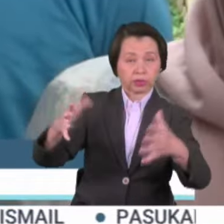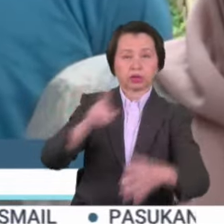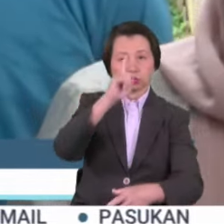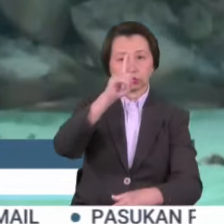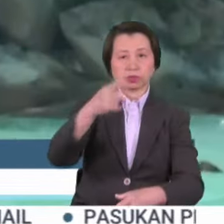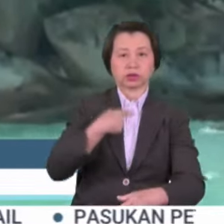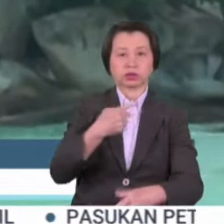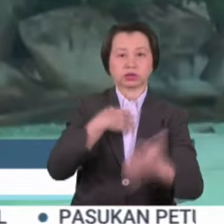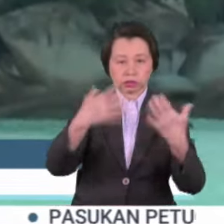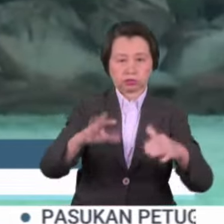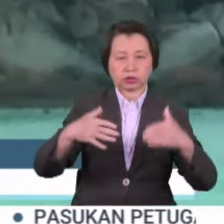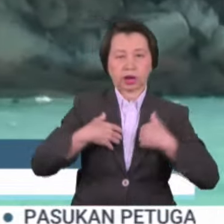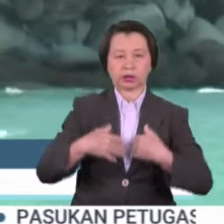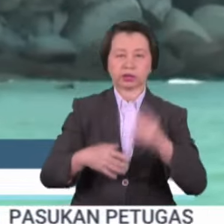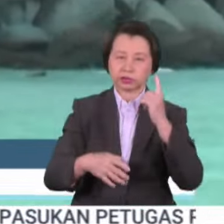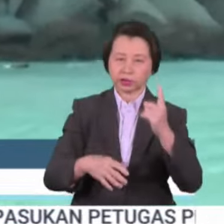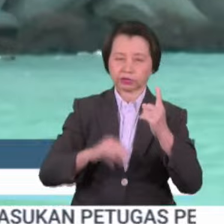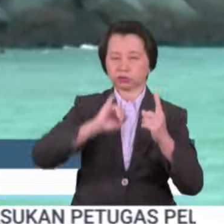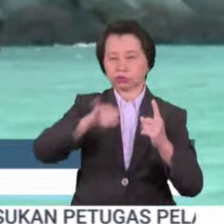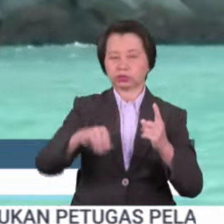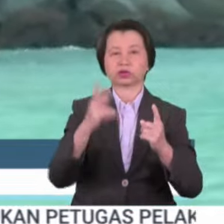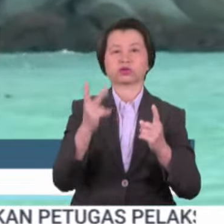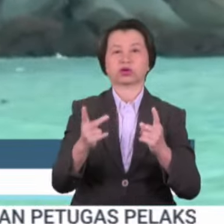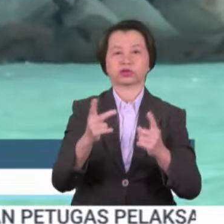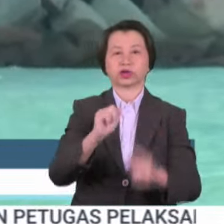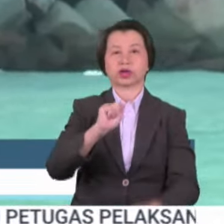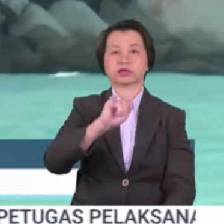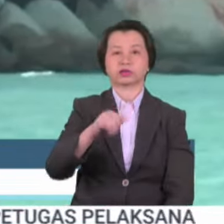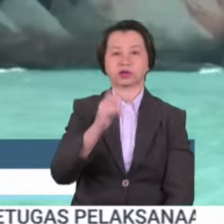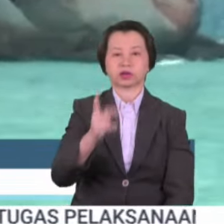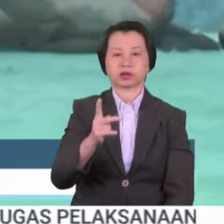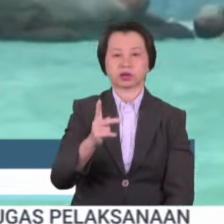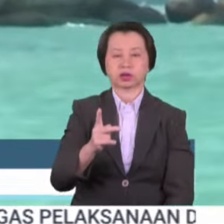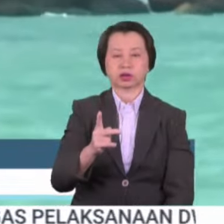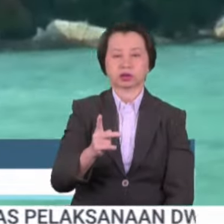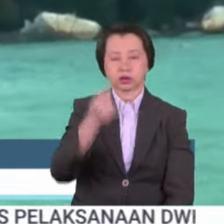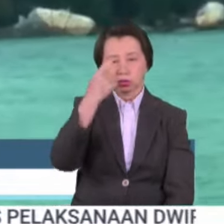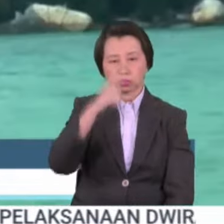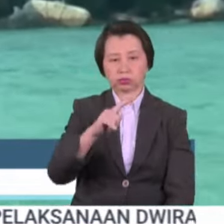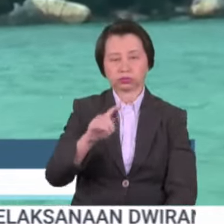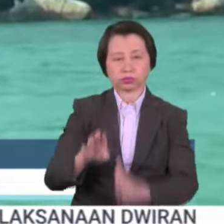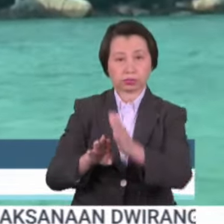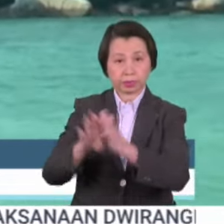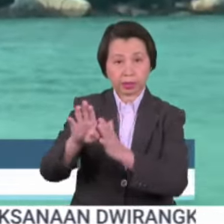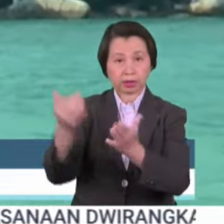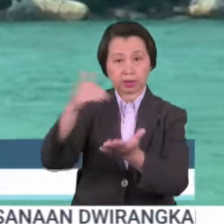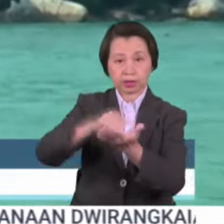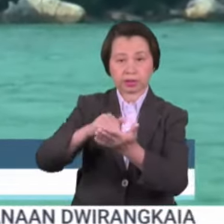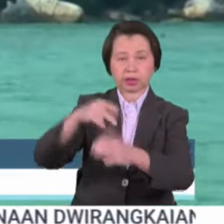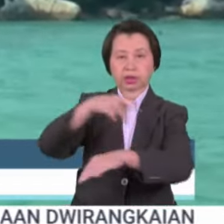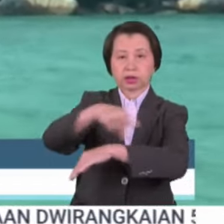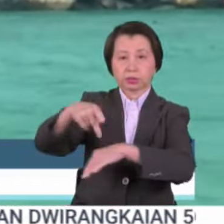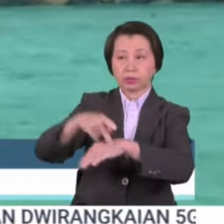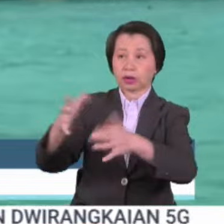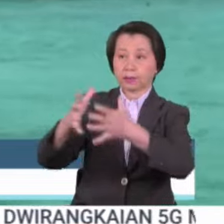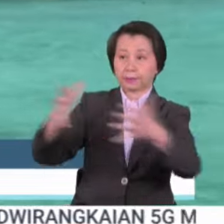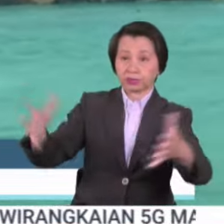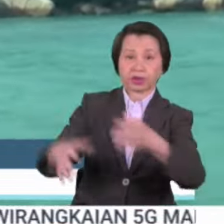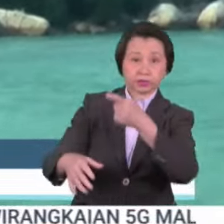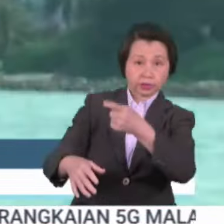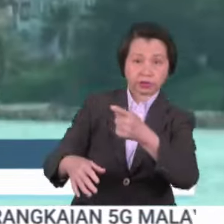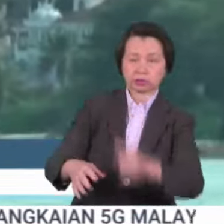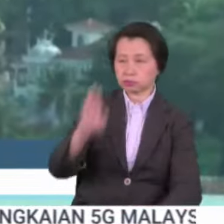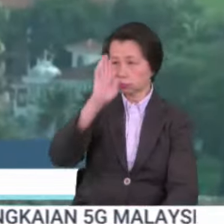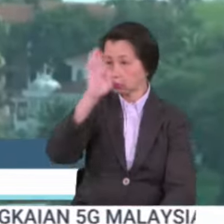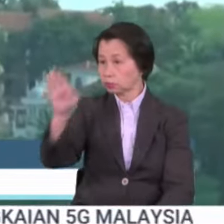pun menubuhkan satu jawatan kuasa iaitu dipanggil steering committee untuk pembangunan semula Pulau Besar, yang mana kita memfokuskan